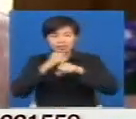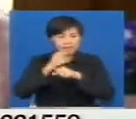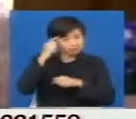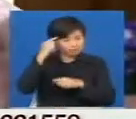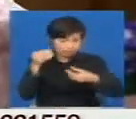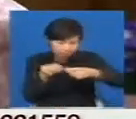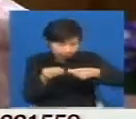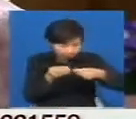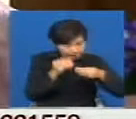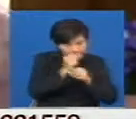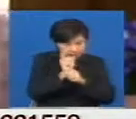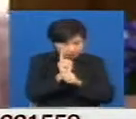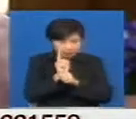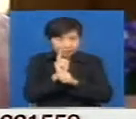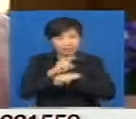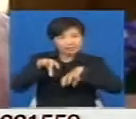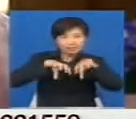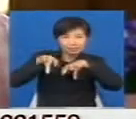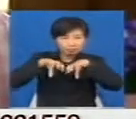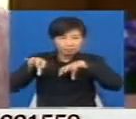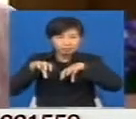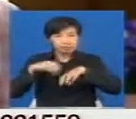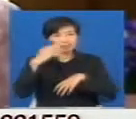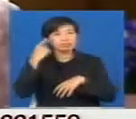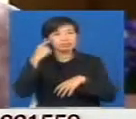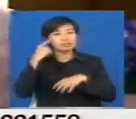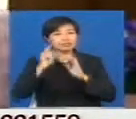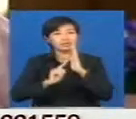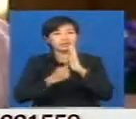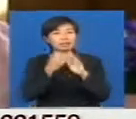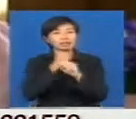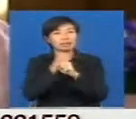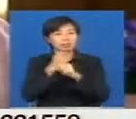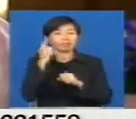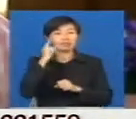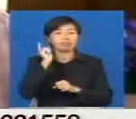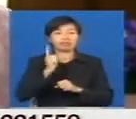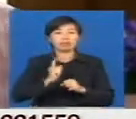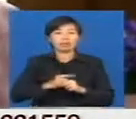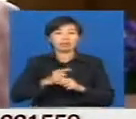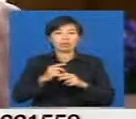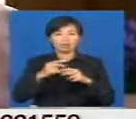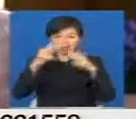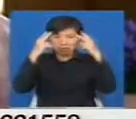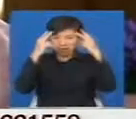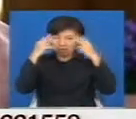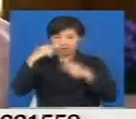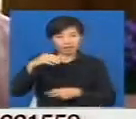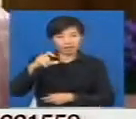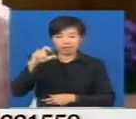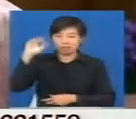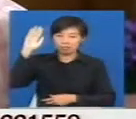ำนะครับเพราะว่าเมื่อเราเริ่มต้นเนี่ยก็เป็นอาคารเฉยๆนะ ครับ ต้องขอบคุณท่านอดีตนายกรัฐมนตรีบรรหารที่อุตส่